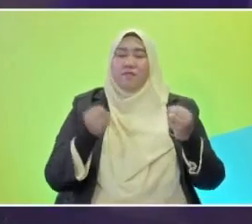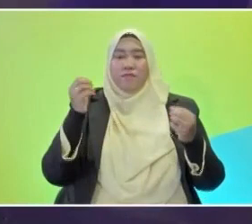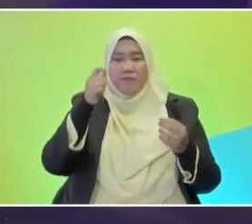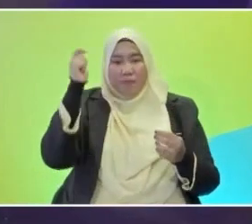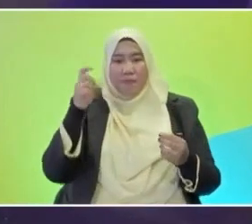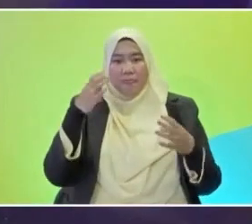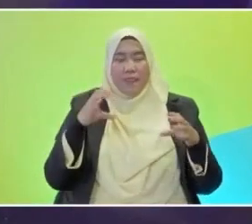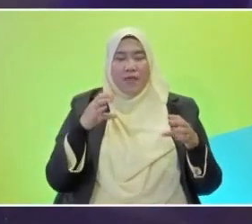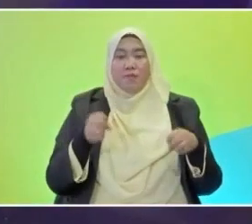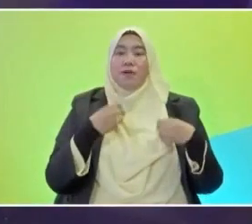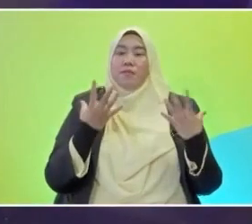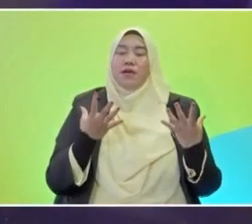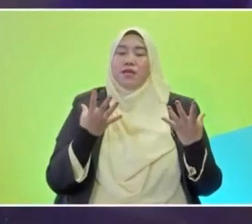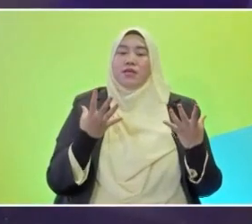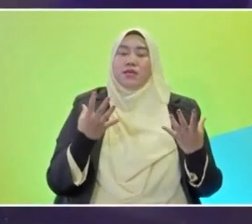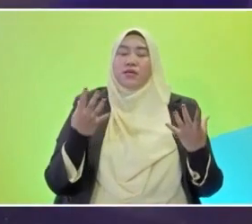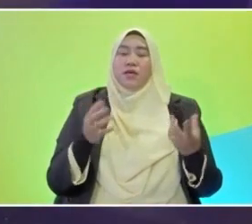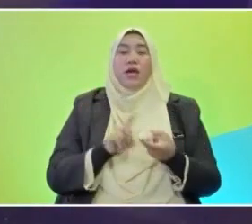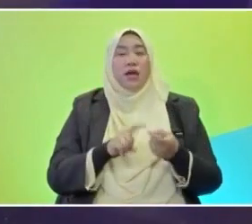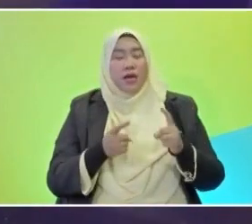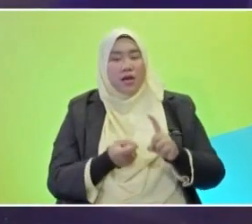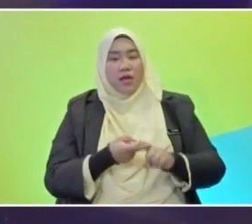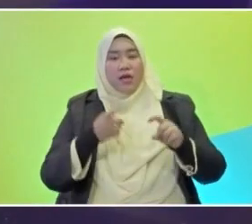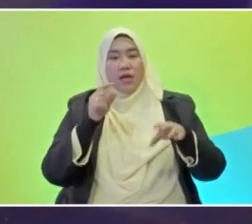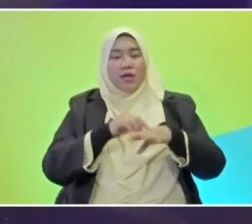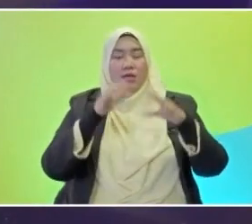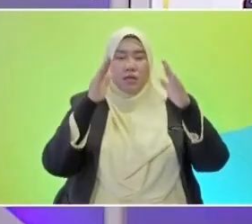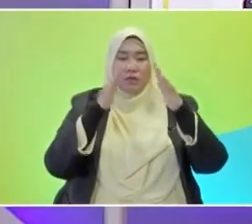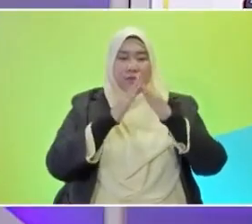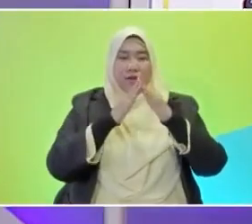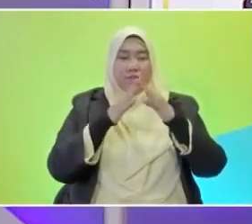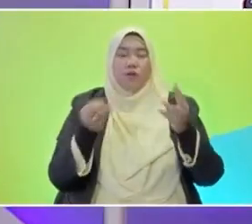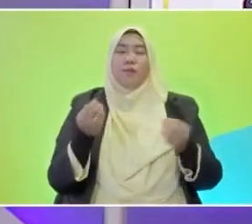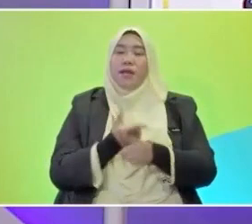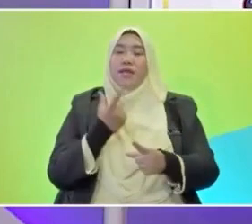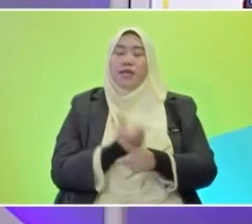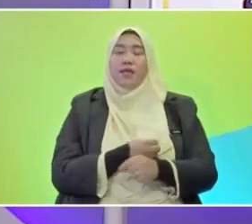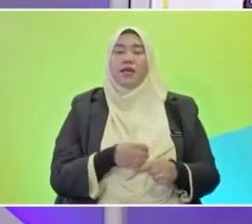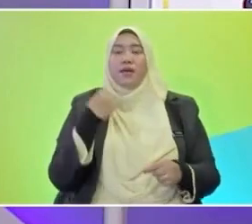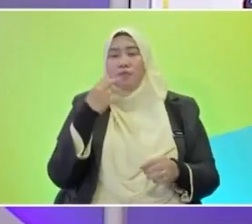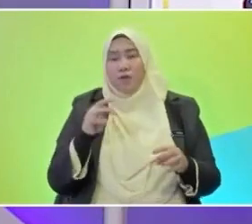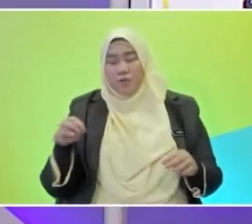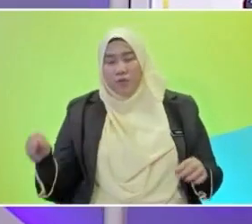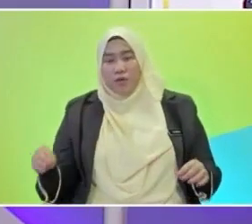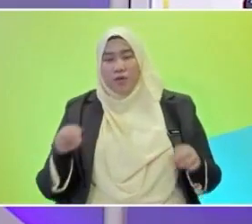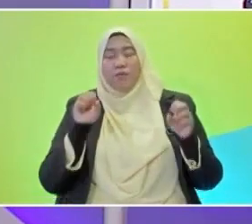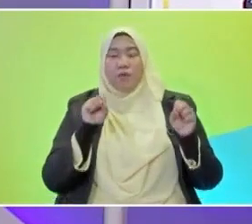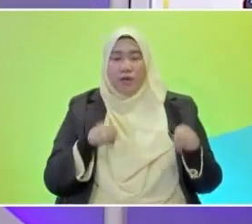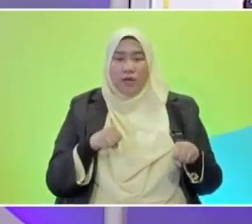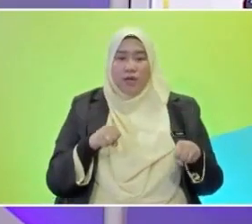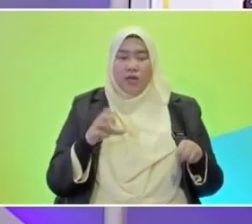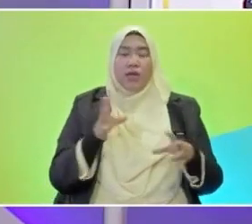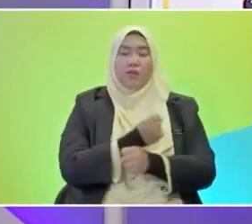bagaimana rekan-rekan kita di rumah ndak dapatkan latihan punggungan Oke bagi ingin dapatkan latihan bengkuang yang berikutnya untuk